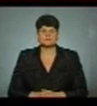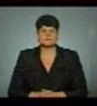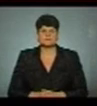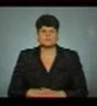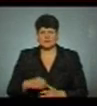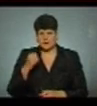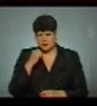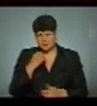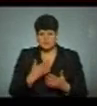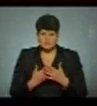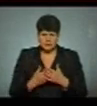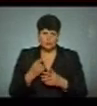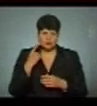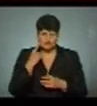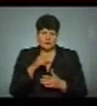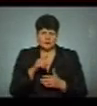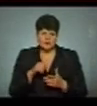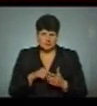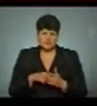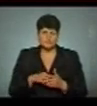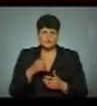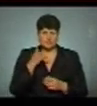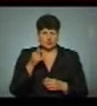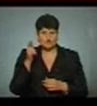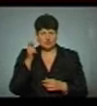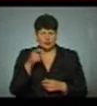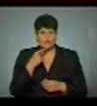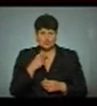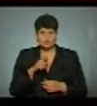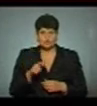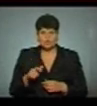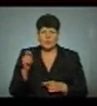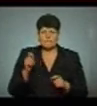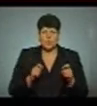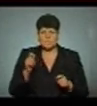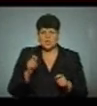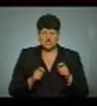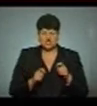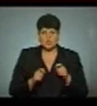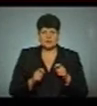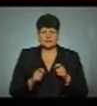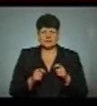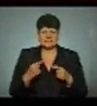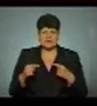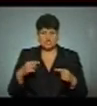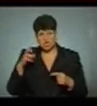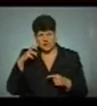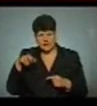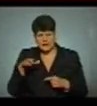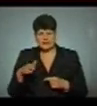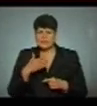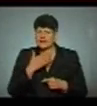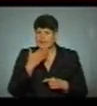Дякуємо, ми приблизно почули ваше запитання. Дзвонюючи з Чорткова, каже, що люди поприїжджали з інших країн,